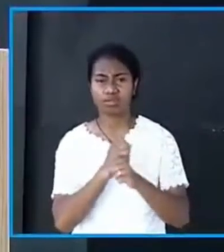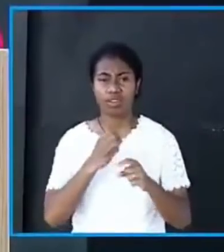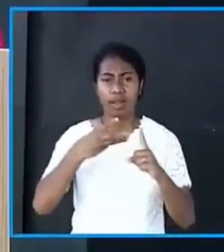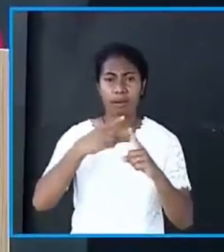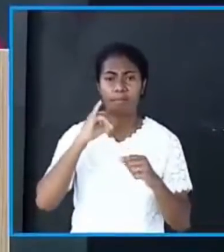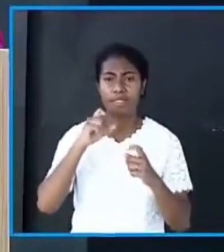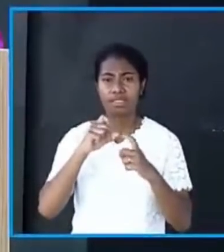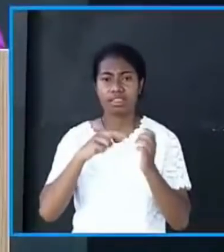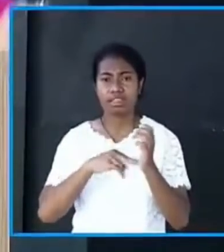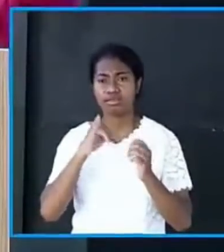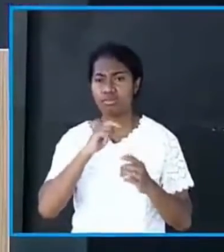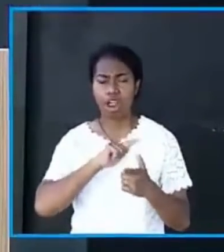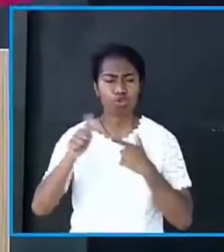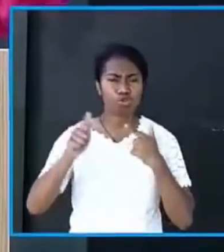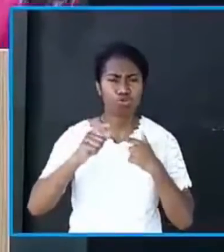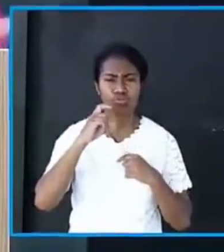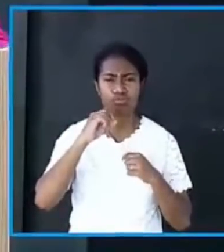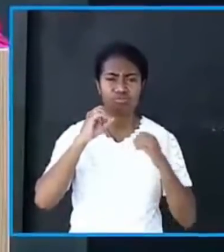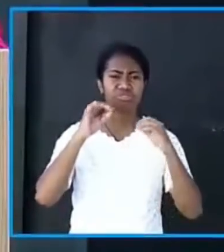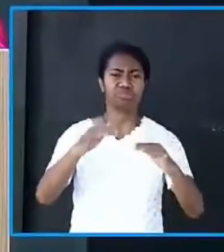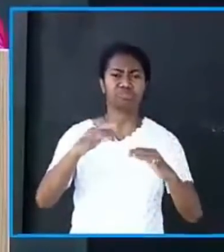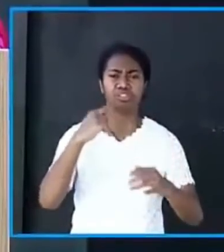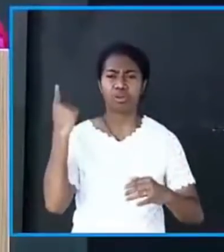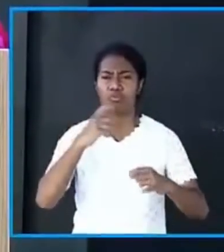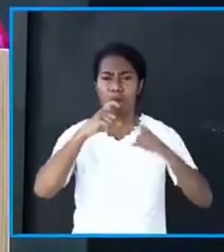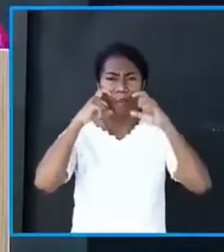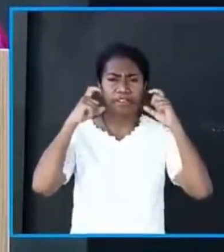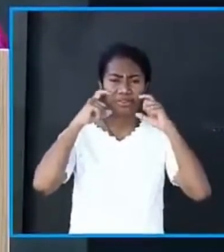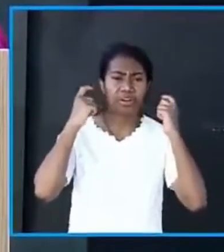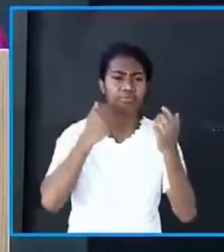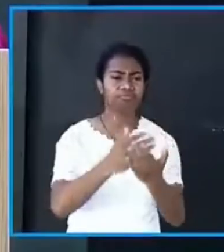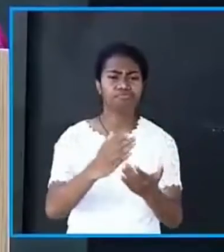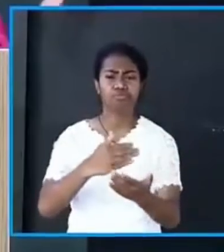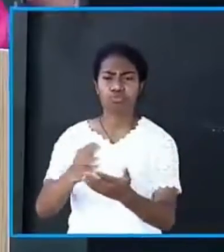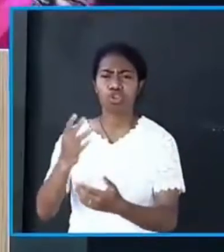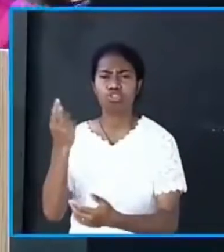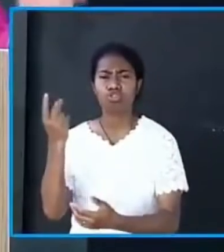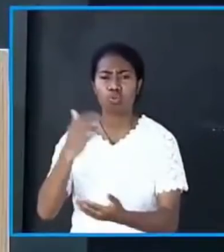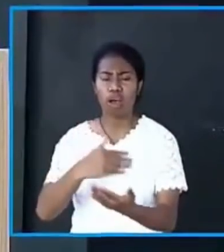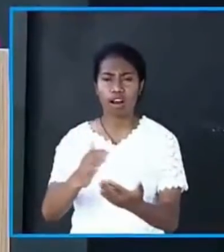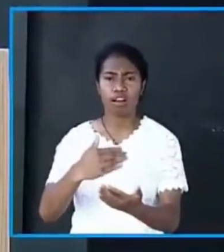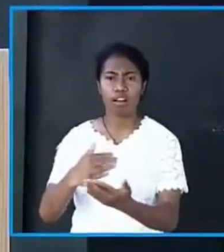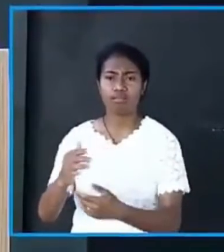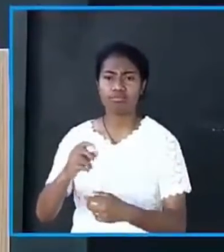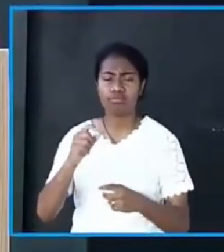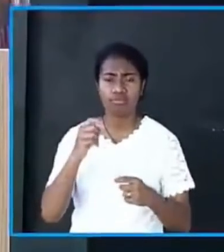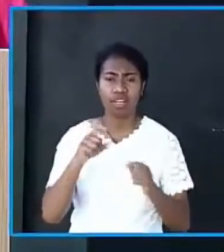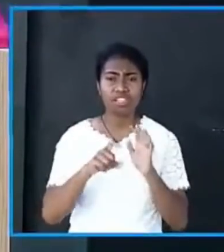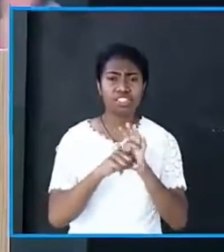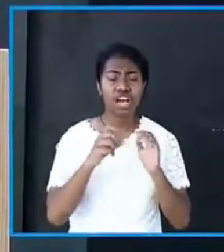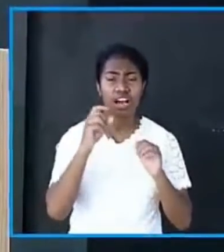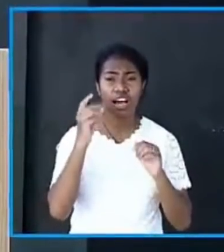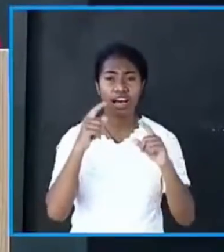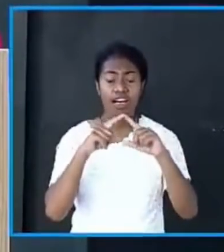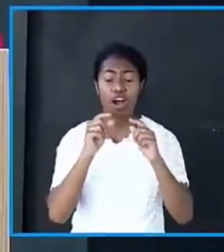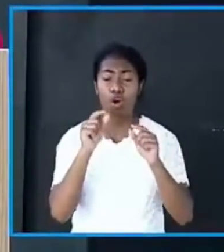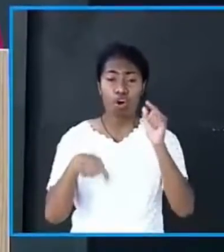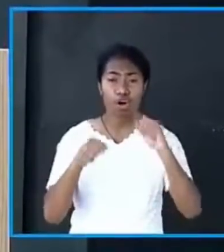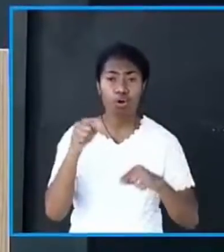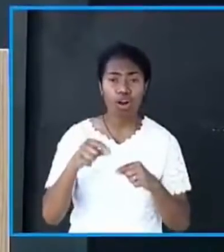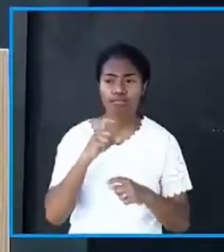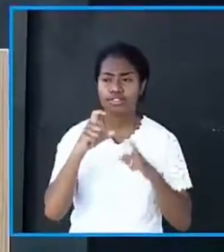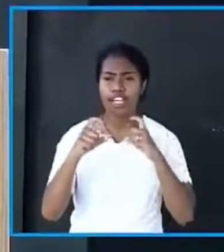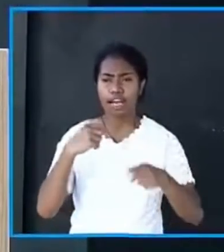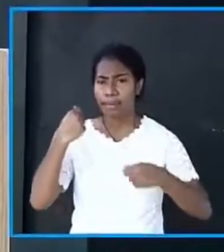Cipta masker macam-macam jual dapat duit Hai cara mencari makan cara mencari nafkah